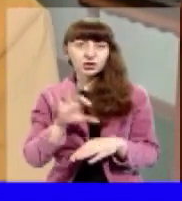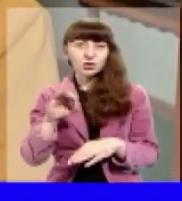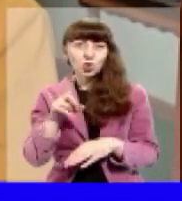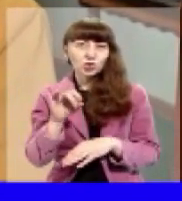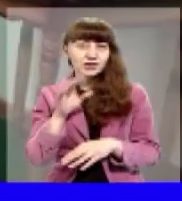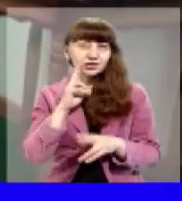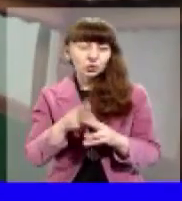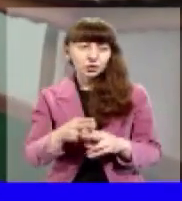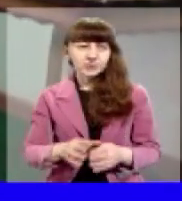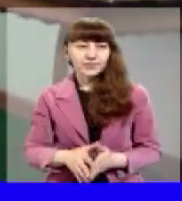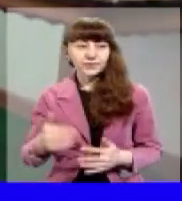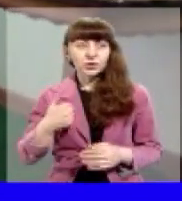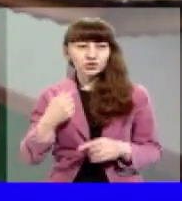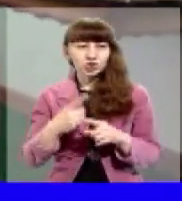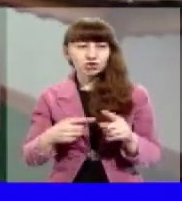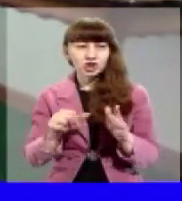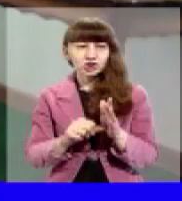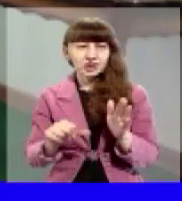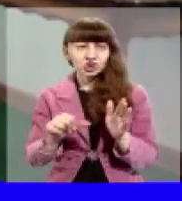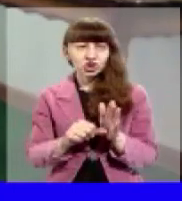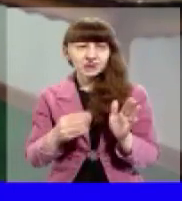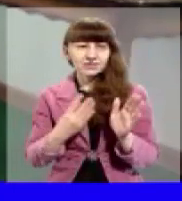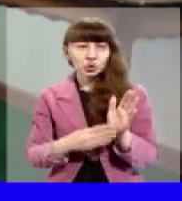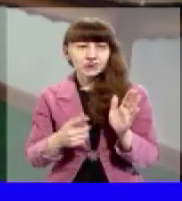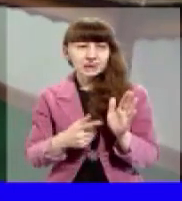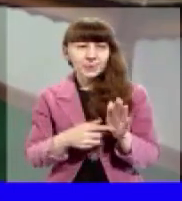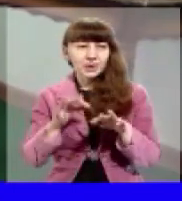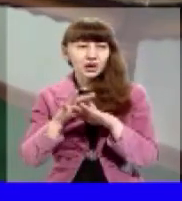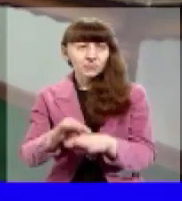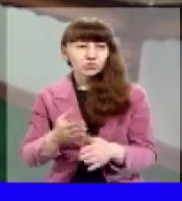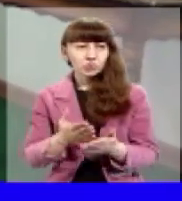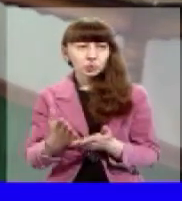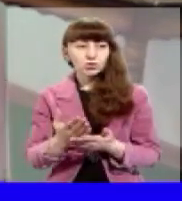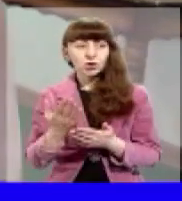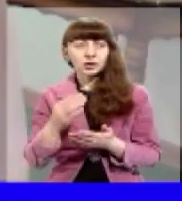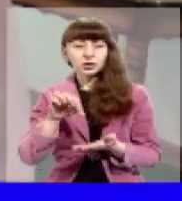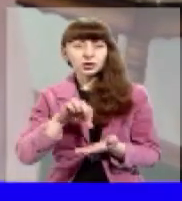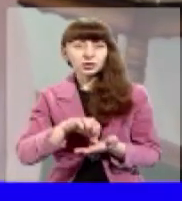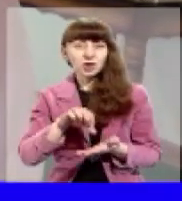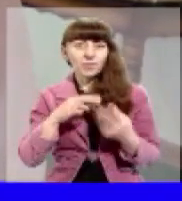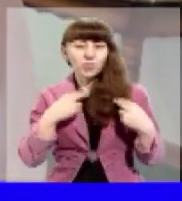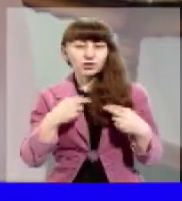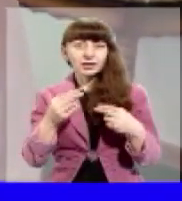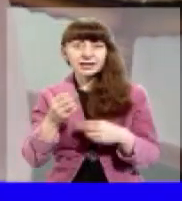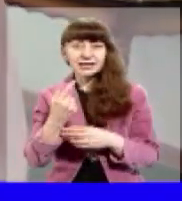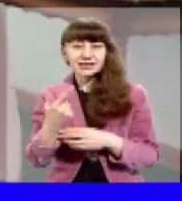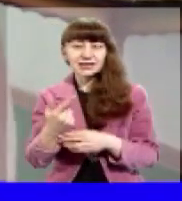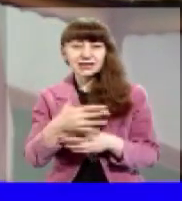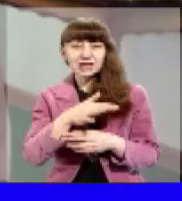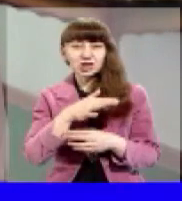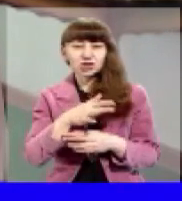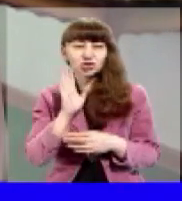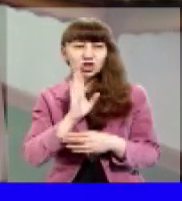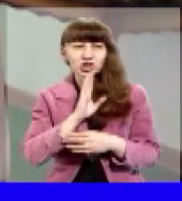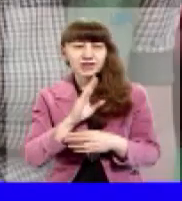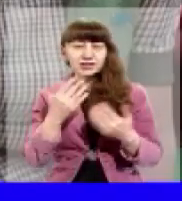снохи, сестры. В воинской части 66-97 проходят службу порядка нескольких десятков женщин. Среди них